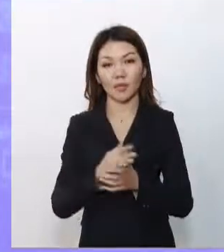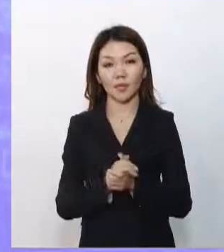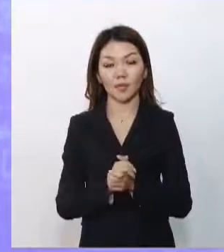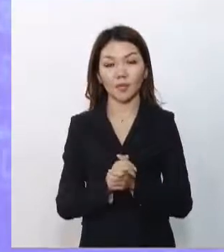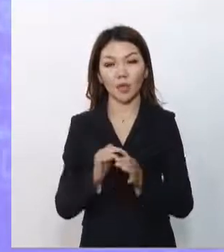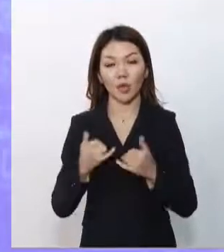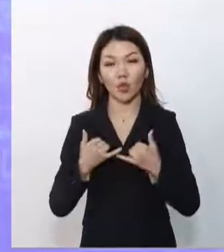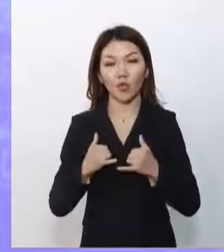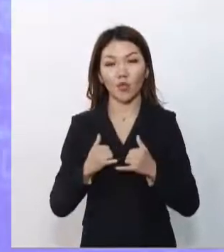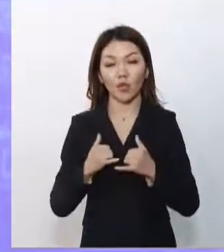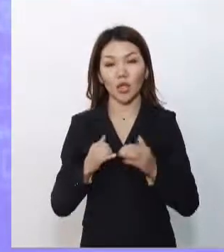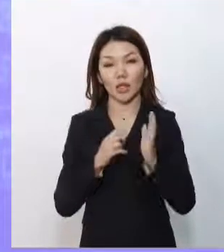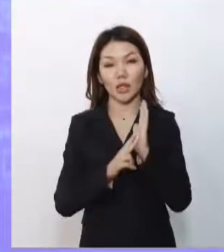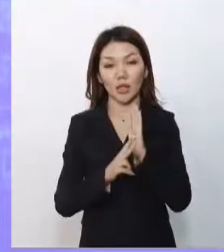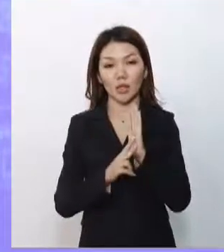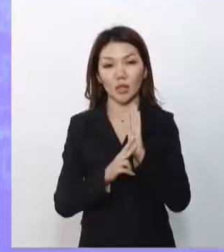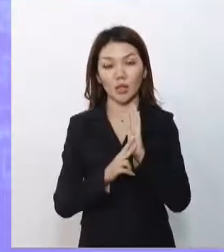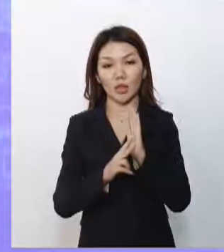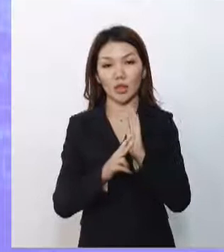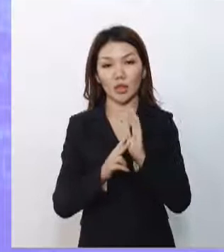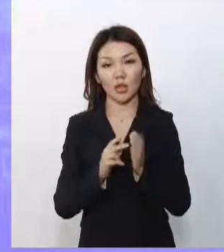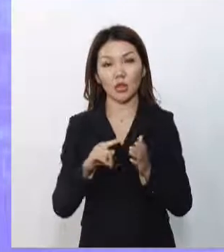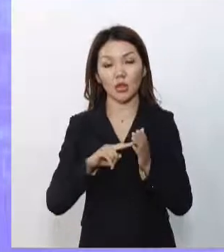Увеличьте 70 в 4 раза.